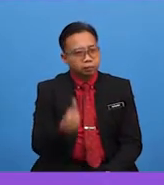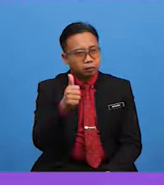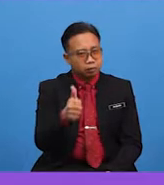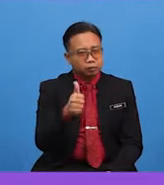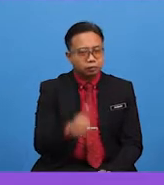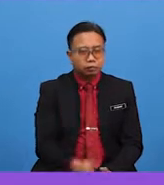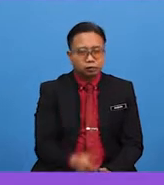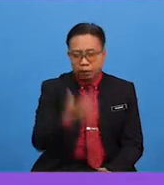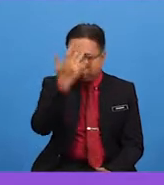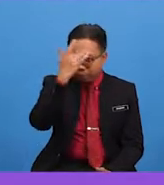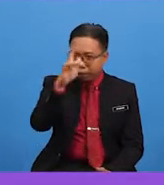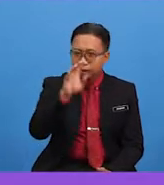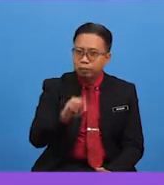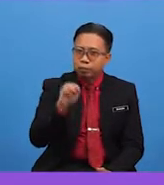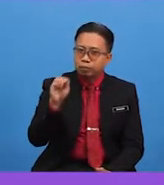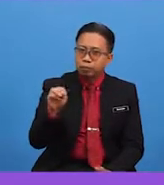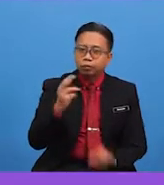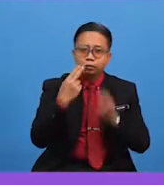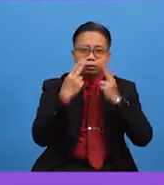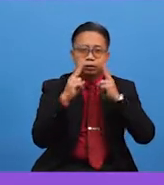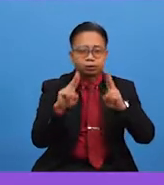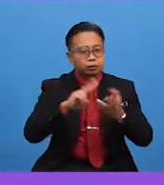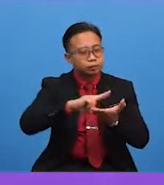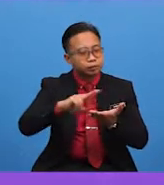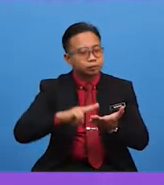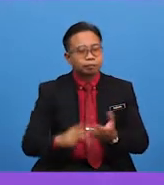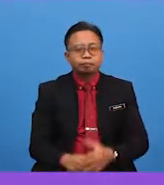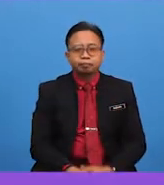Bagus. Pandai murid-murid ustazah baca.